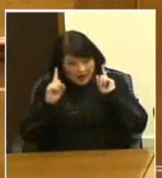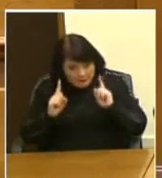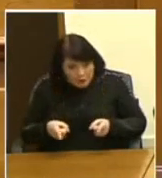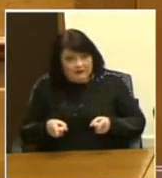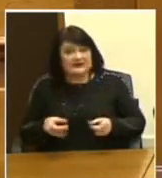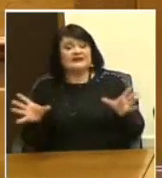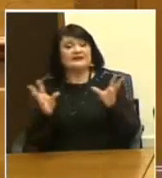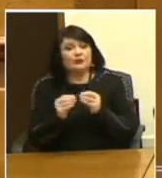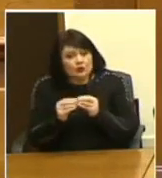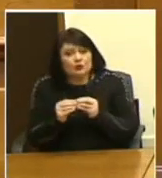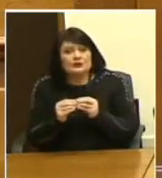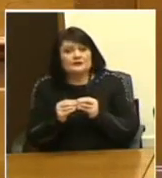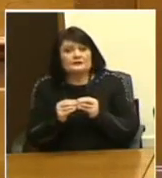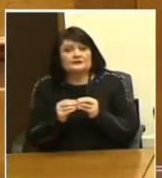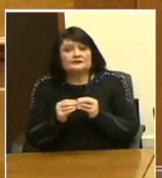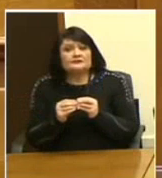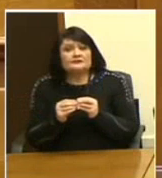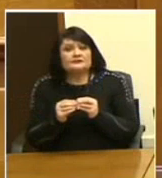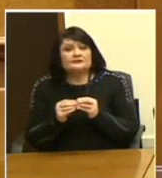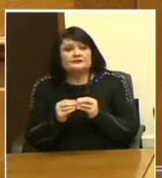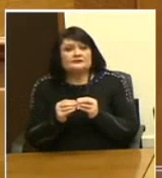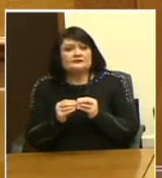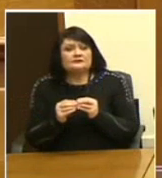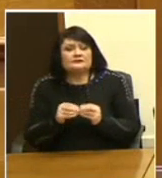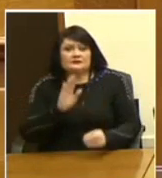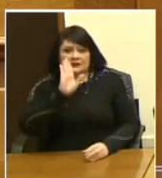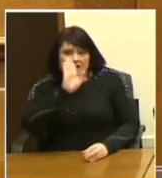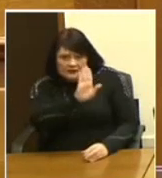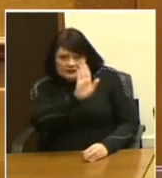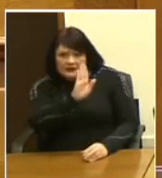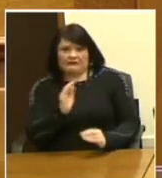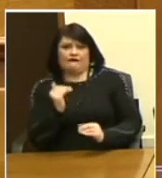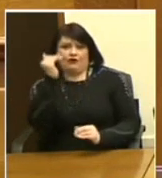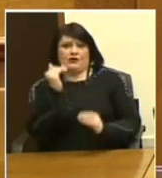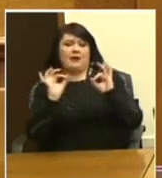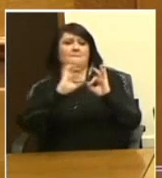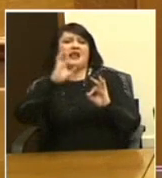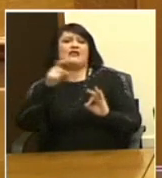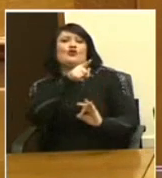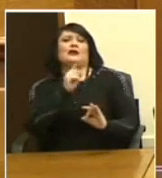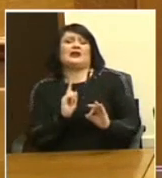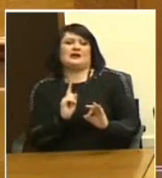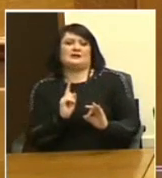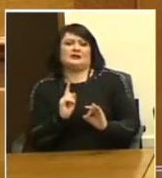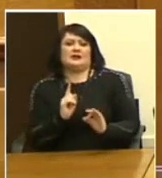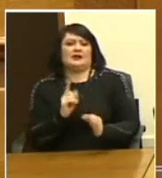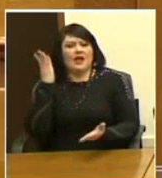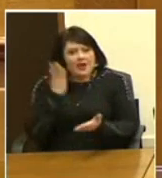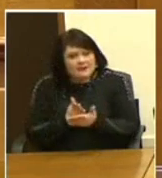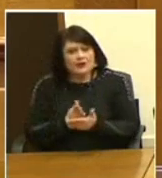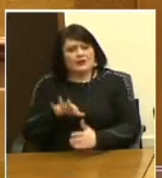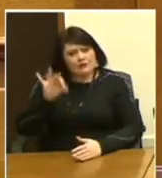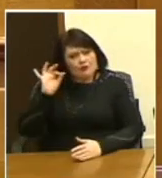αφορά τον ίδιο τον γειτονικό λαό. Είναι μια επιλογή της Βόρειας Μακεδονίας,